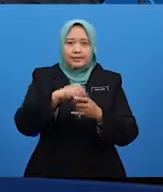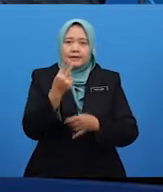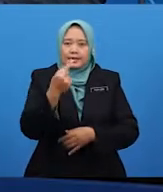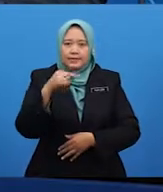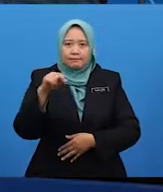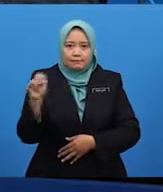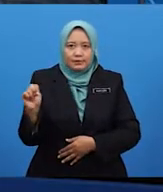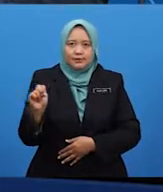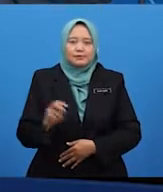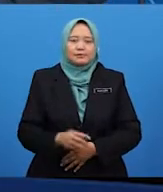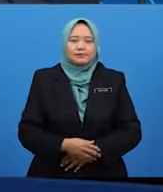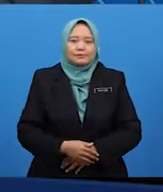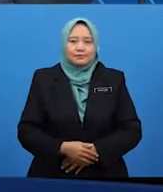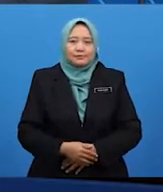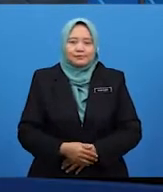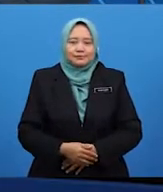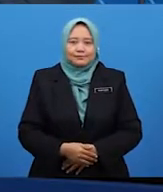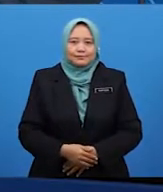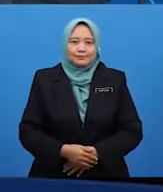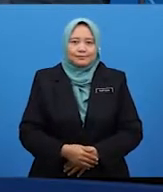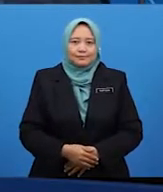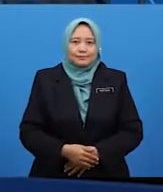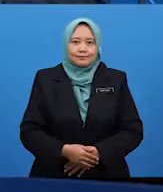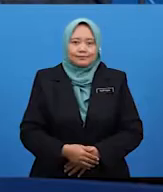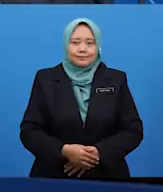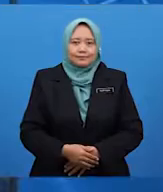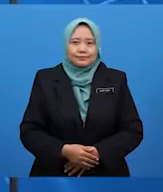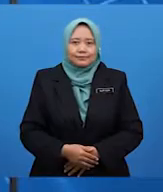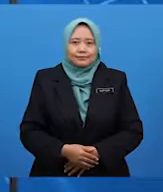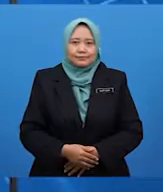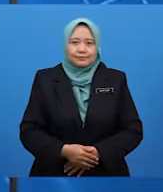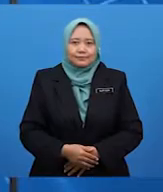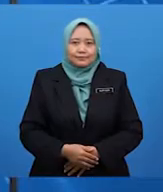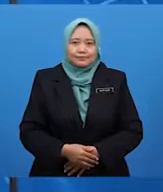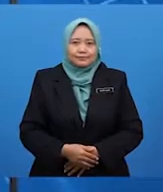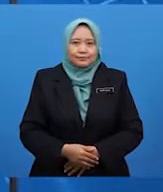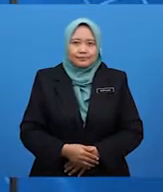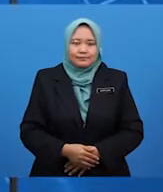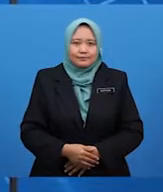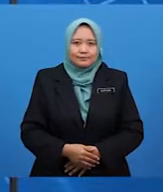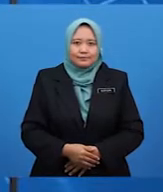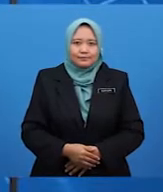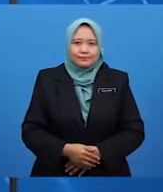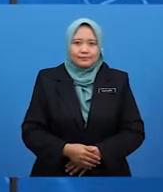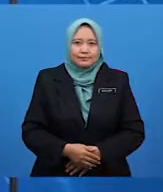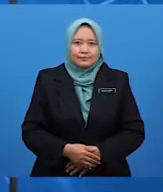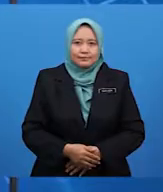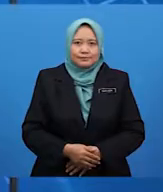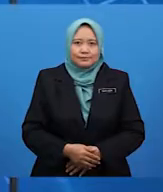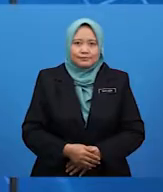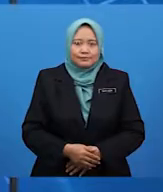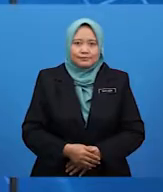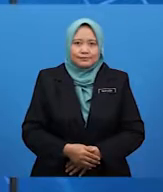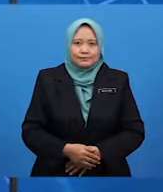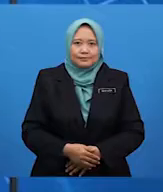ini kerana Cikgu Arif akan menerangkan tentang reka bentuk hiasan dalaman pula. Silakan Cikgu. Betul. Tadi reka bentuk landscape, sekarang reka bentuk